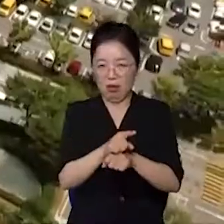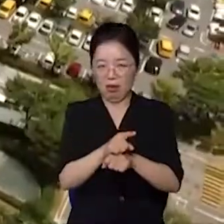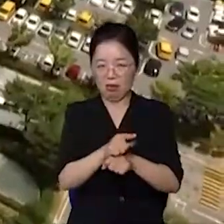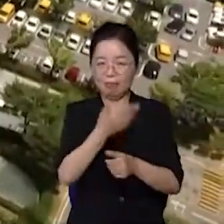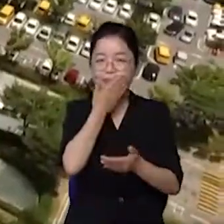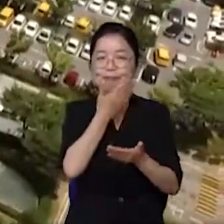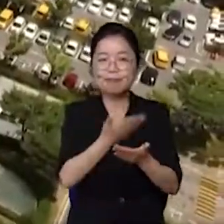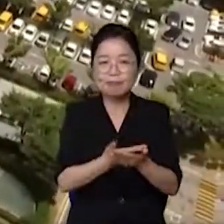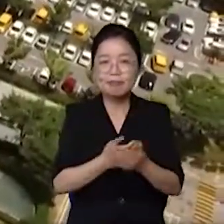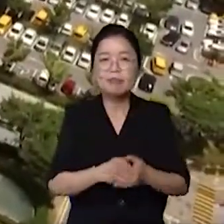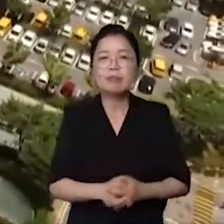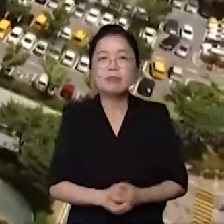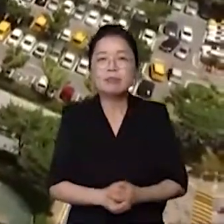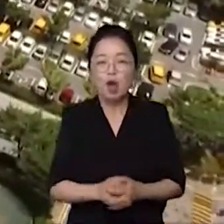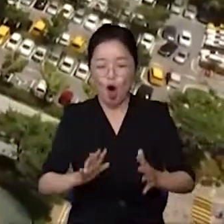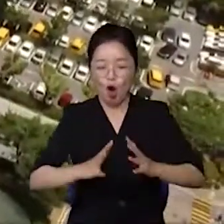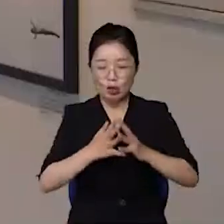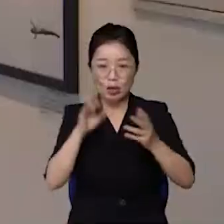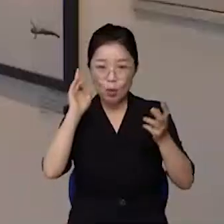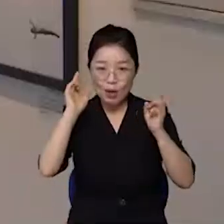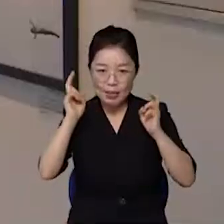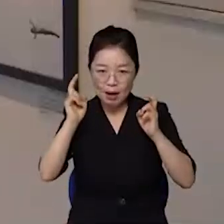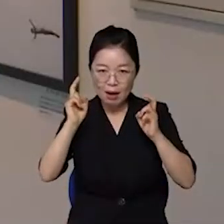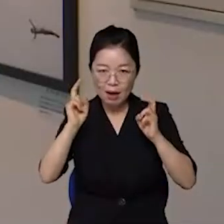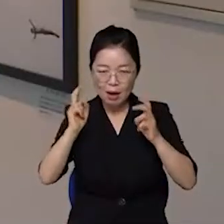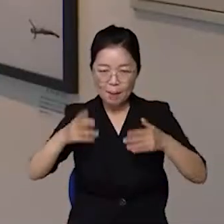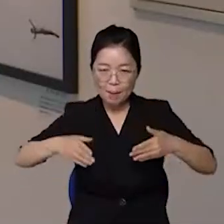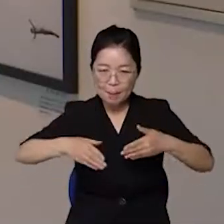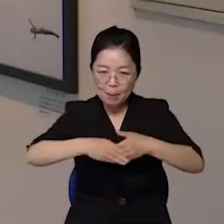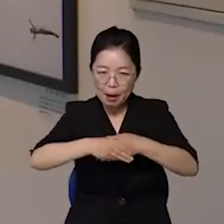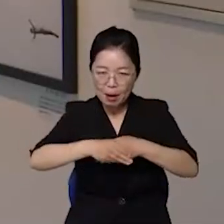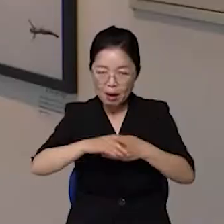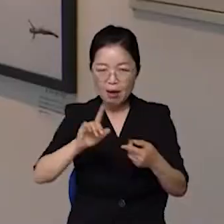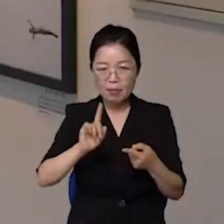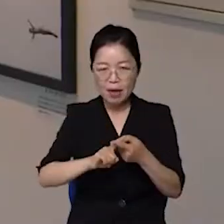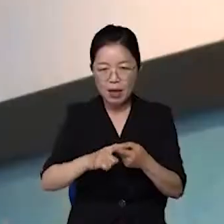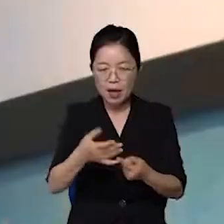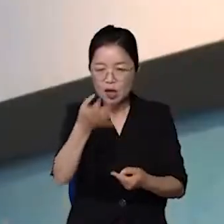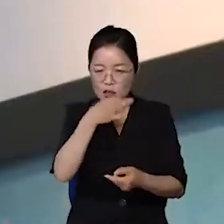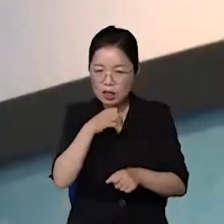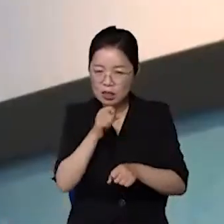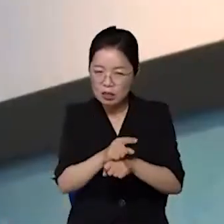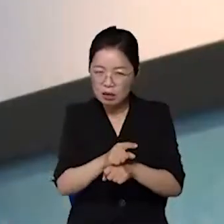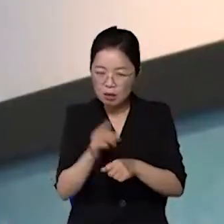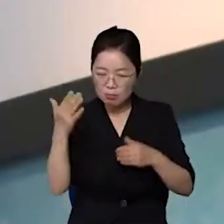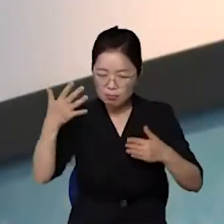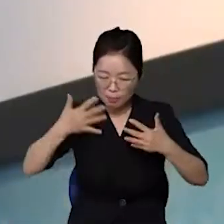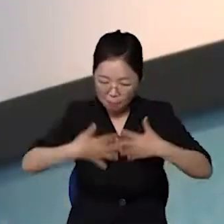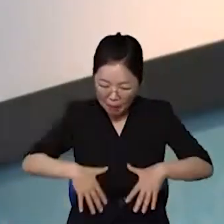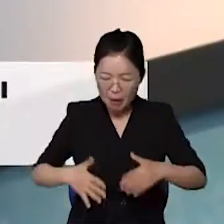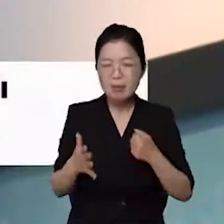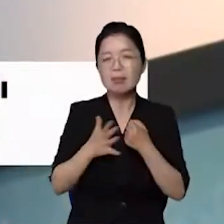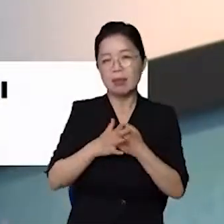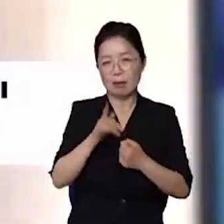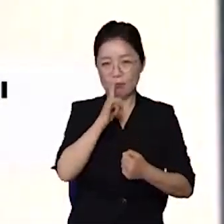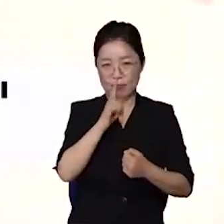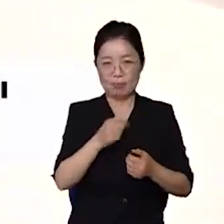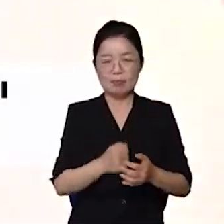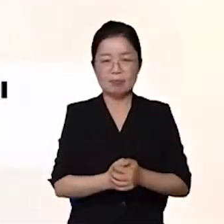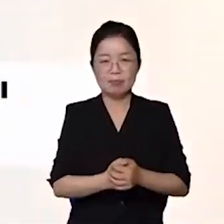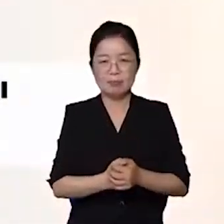있습니다. 건설사들과의 거듭된 협약 파기는 수익성 악화 때문이라는 판단입니다.